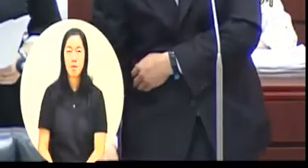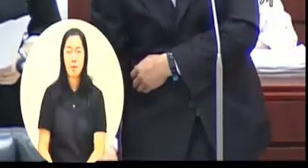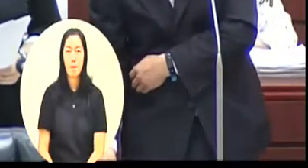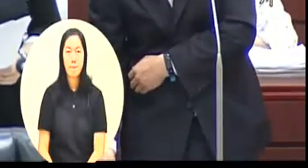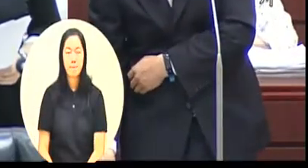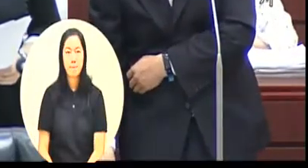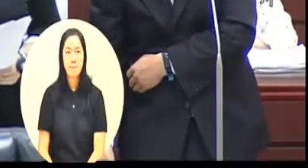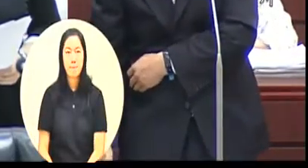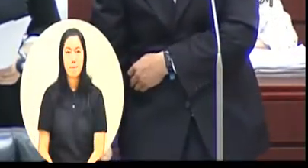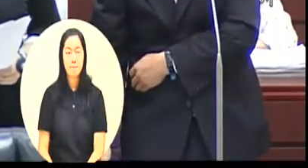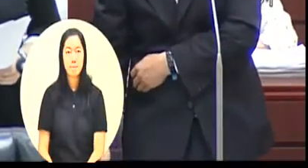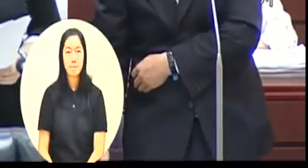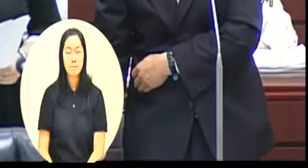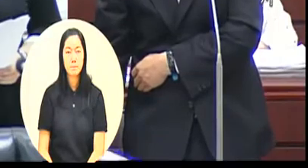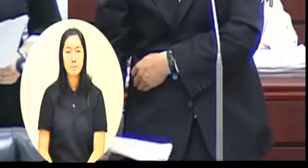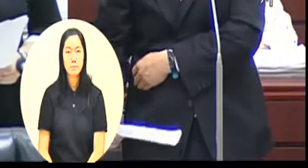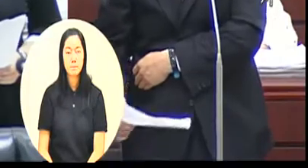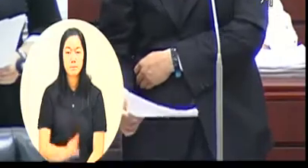大概有